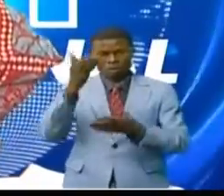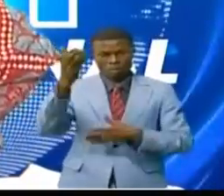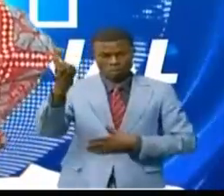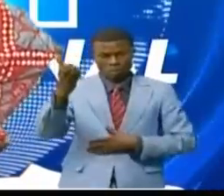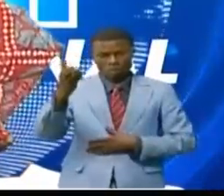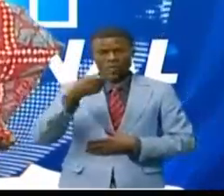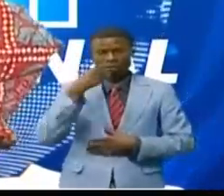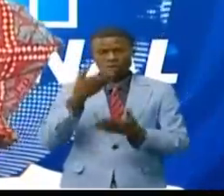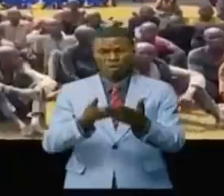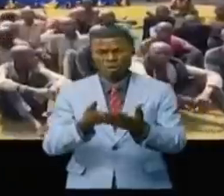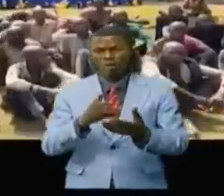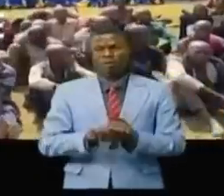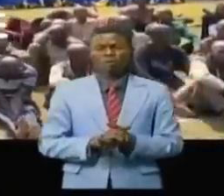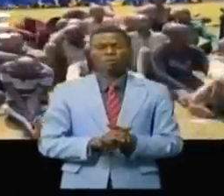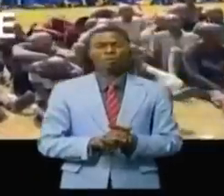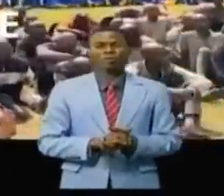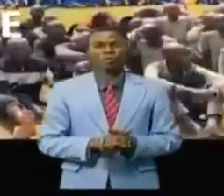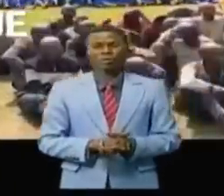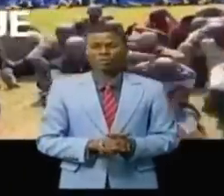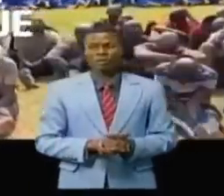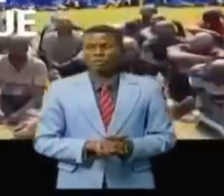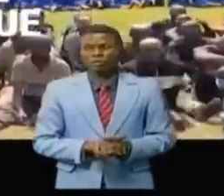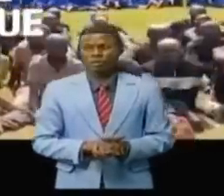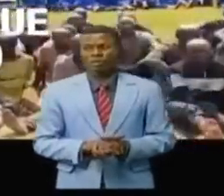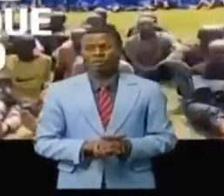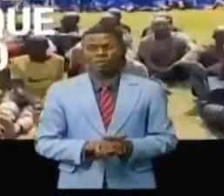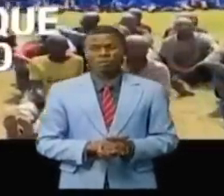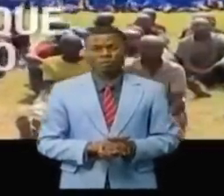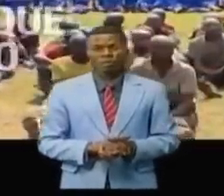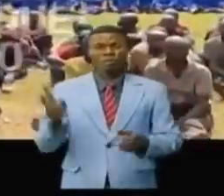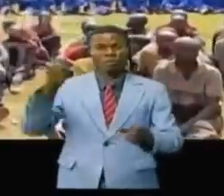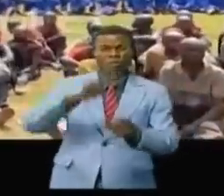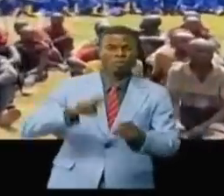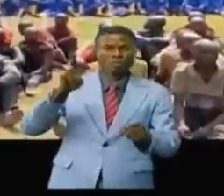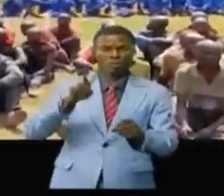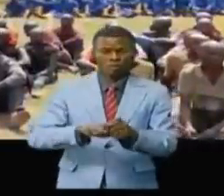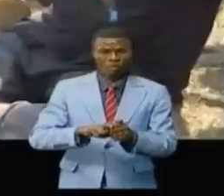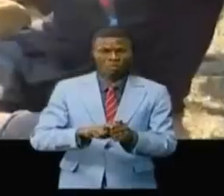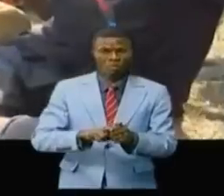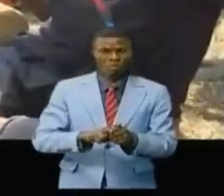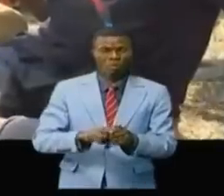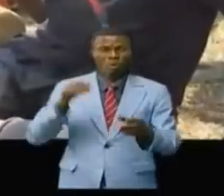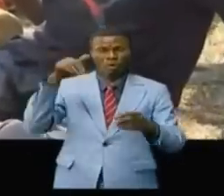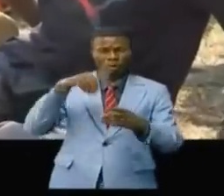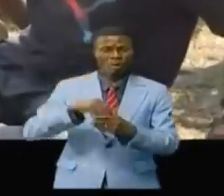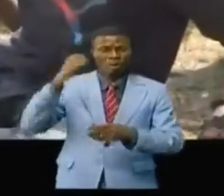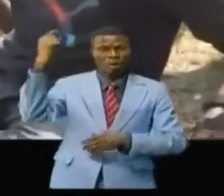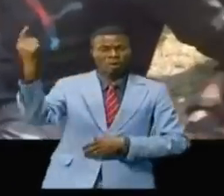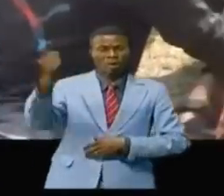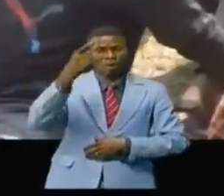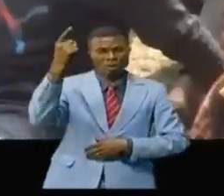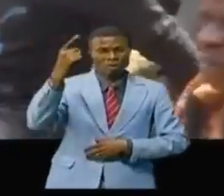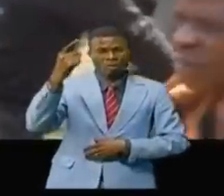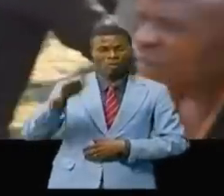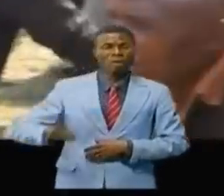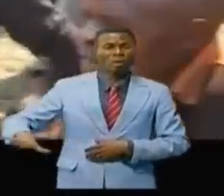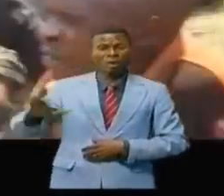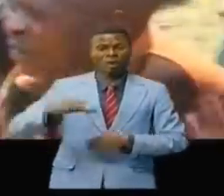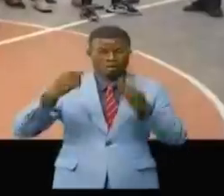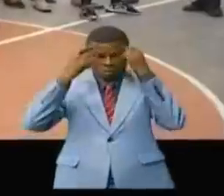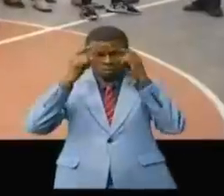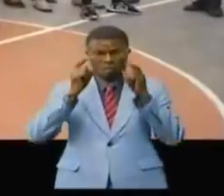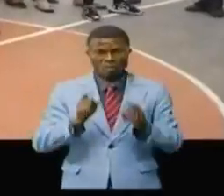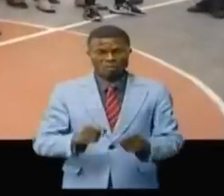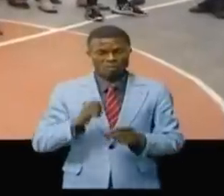et Bitiamani. Face à la recrudescence des violences urbaines observées à travers le monde, les États sont déterminés